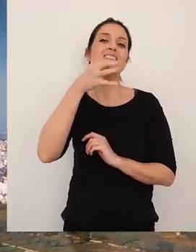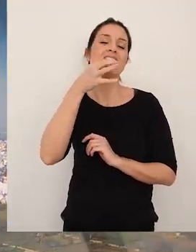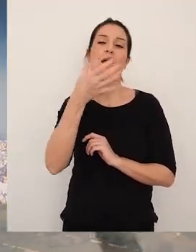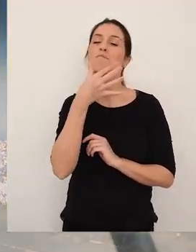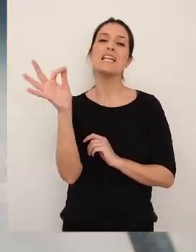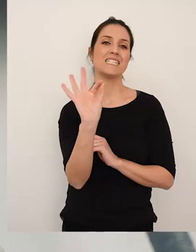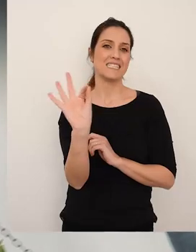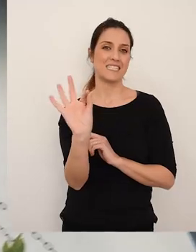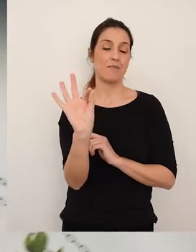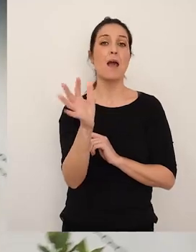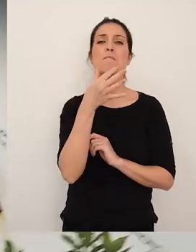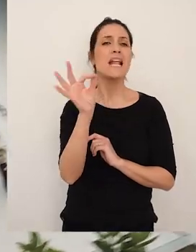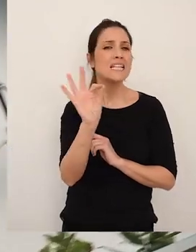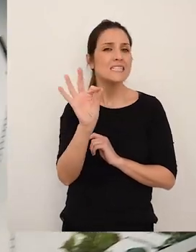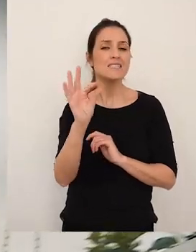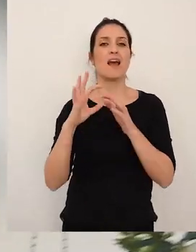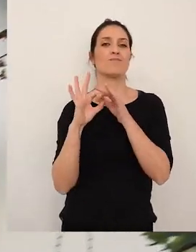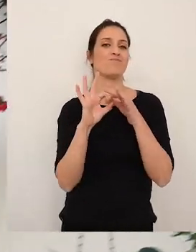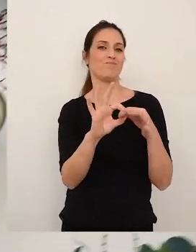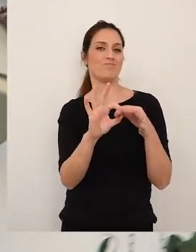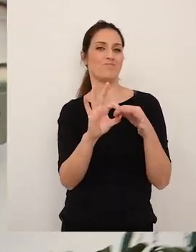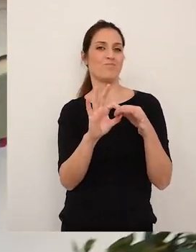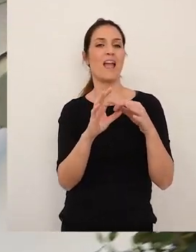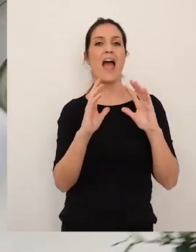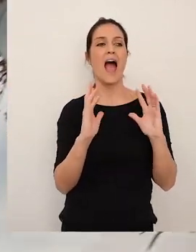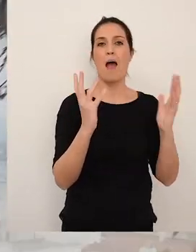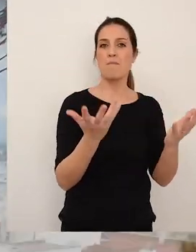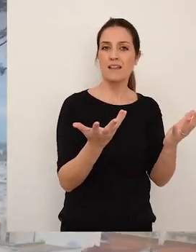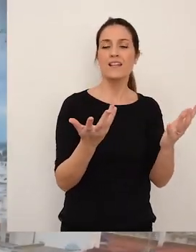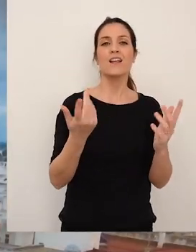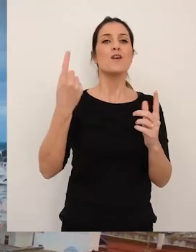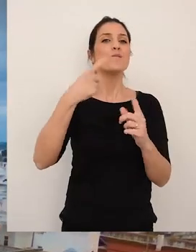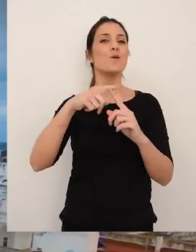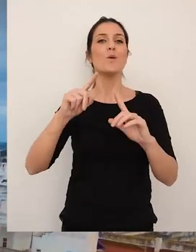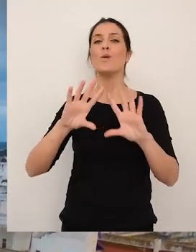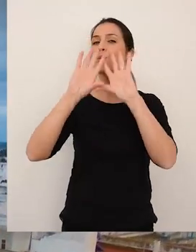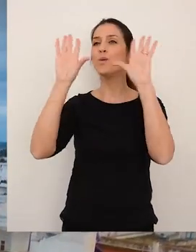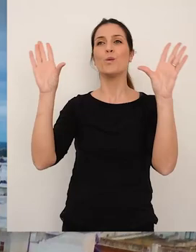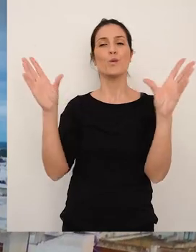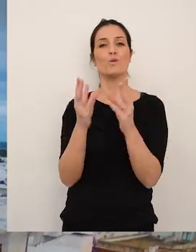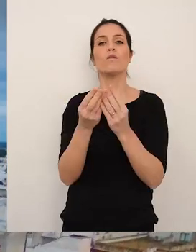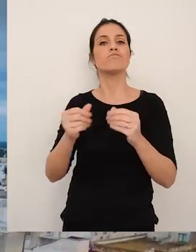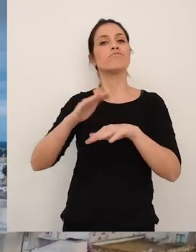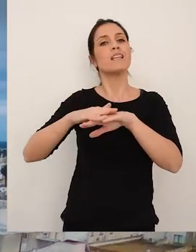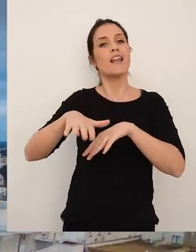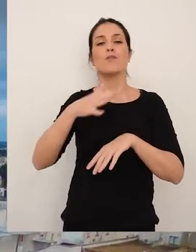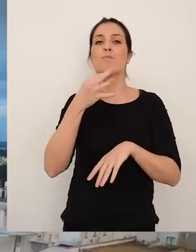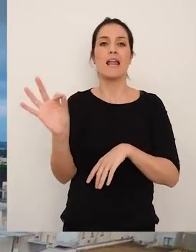bellissima e farebbe riferimento alle particolari caratteristiche ambientali e morfologiche del territorio.